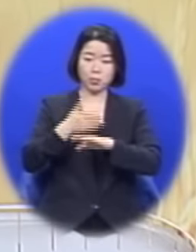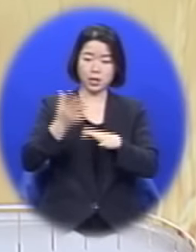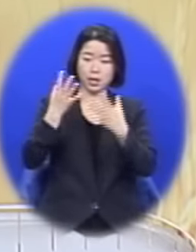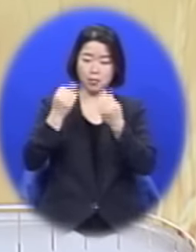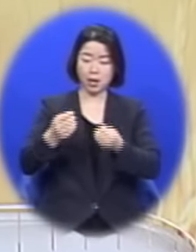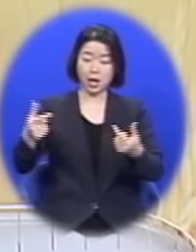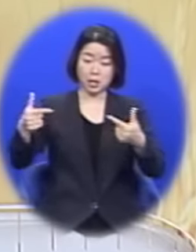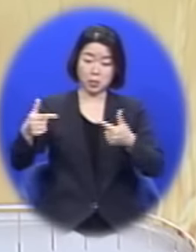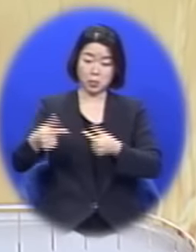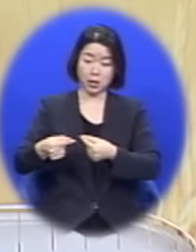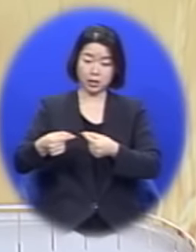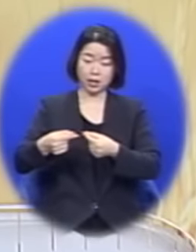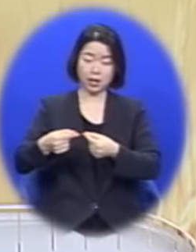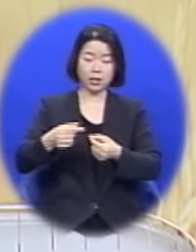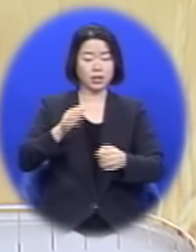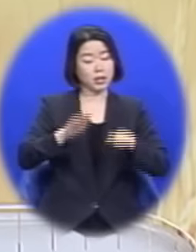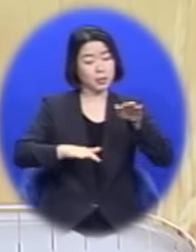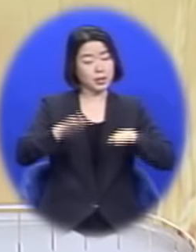느낌을 받습니다.